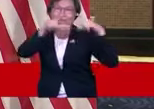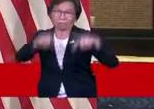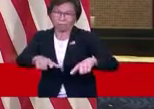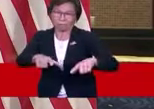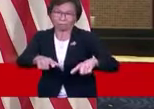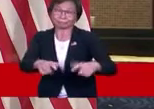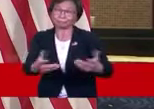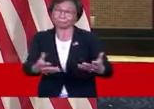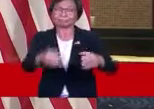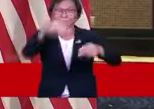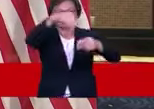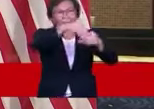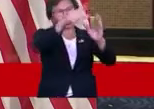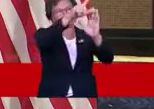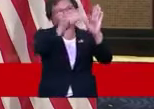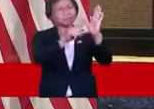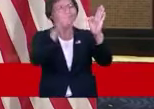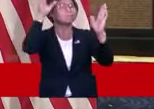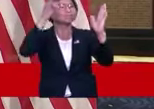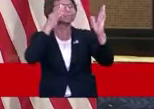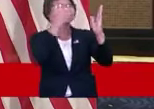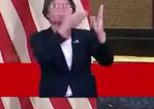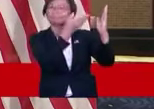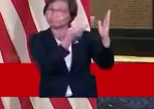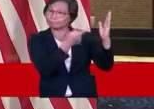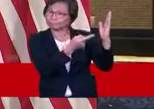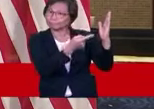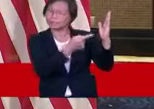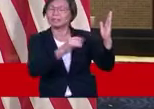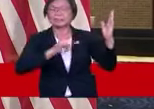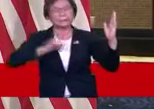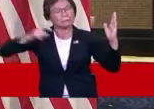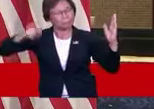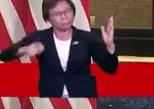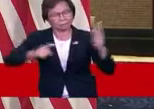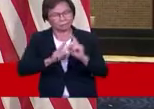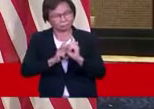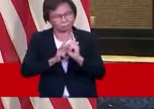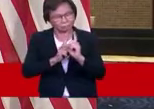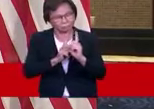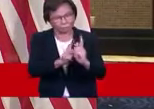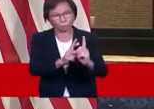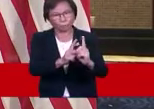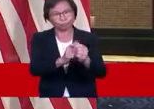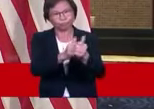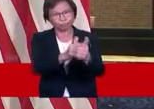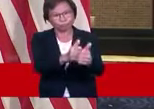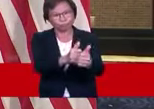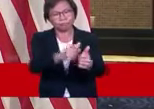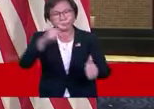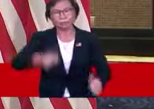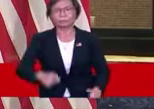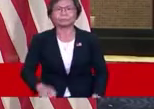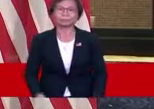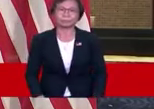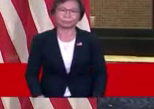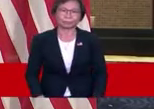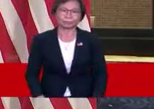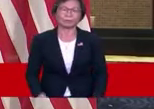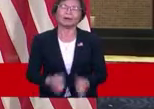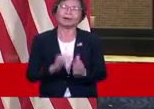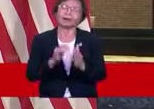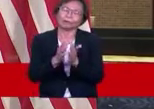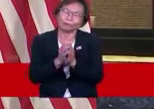dalam pelembagaan dan saya Misty patuh Hai rayuan